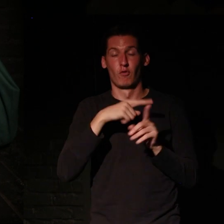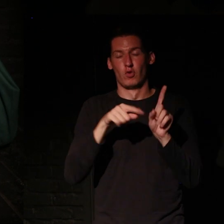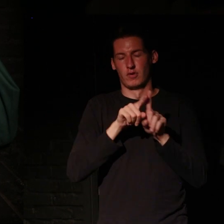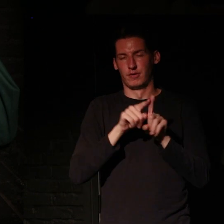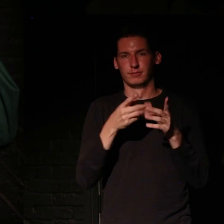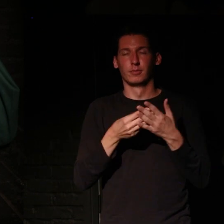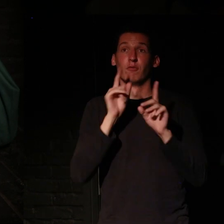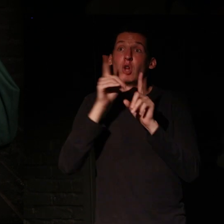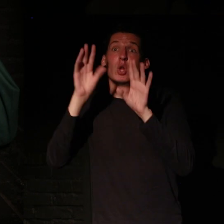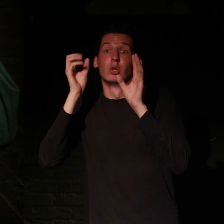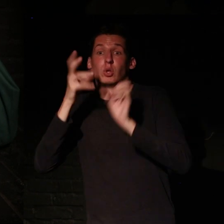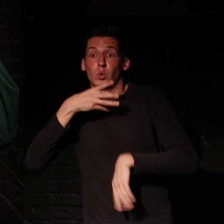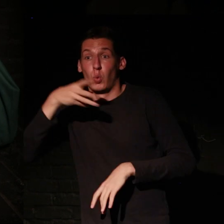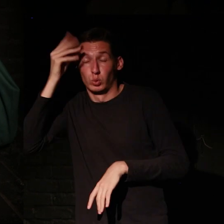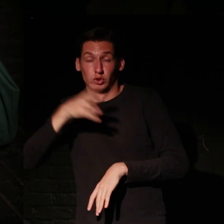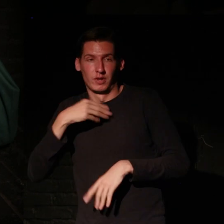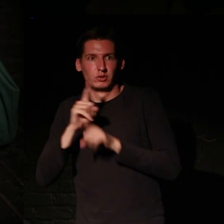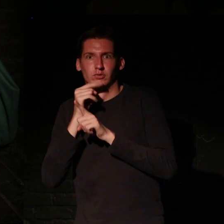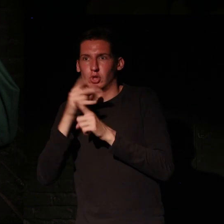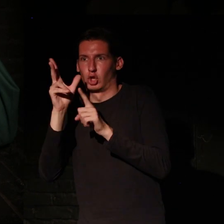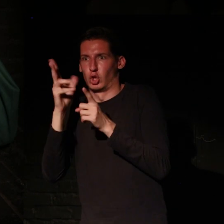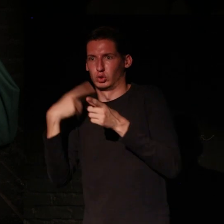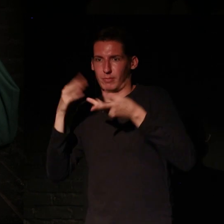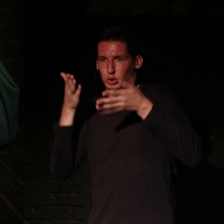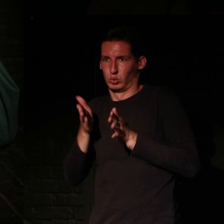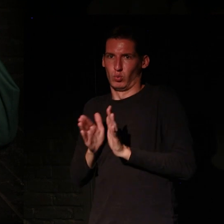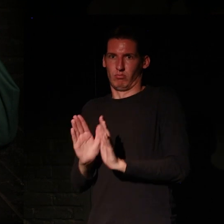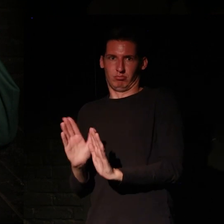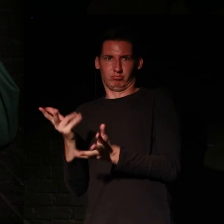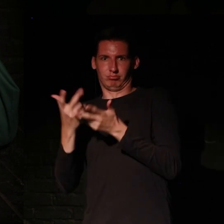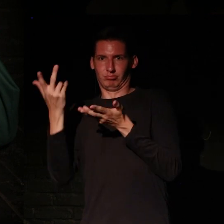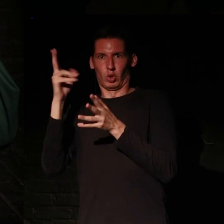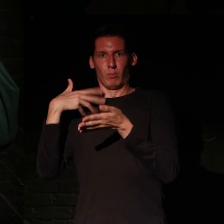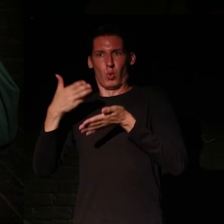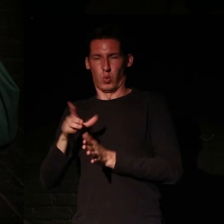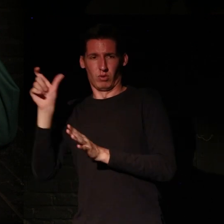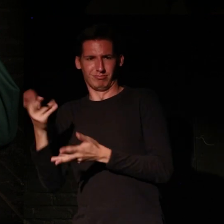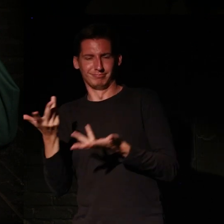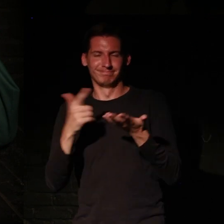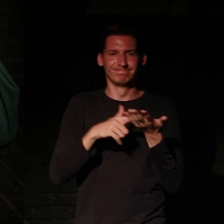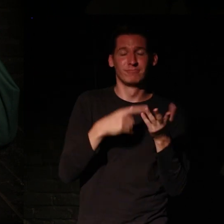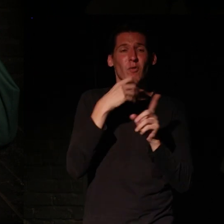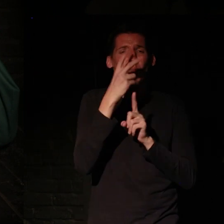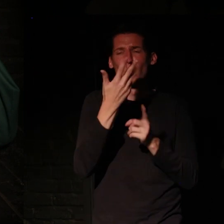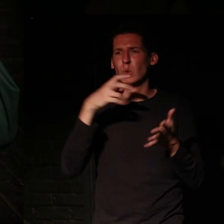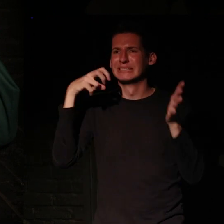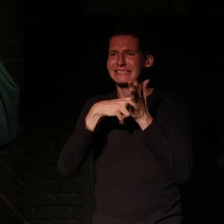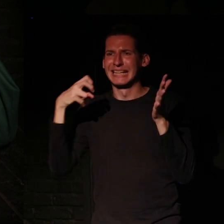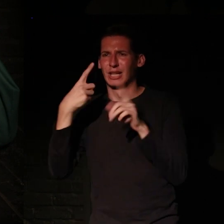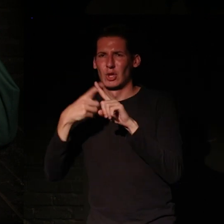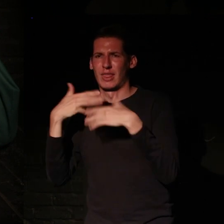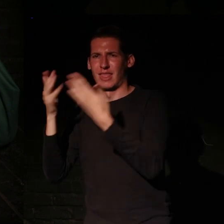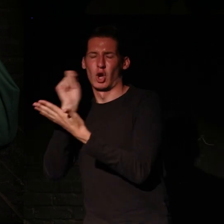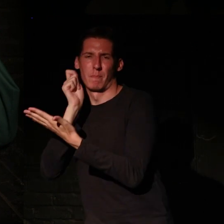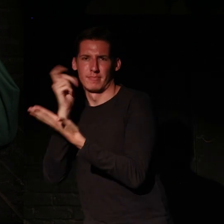wystawiany jest jako ktoś rodzący, a więc ma takie cechy kobiece.